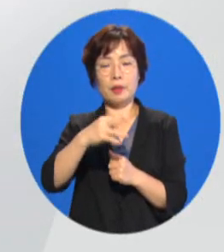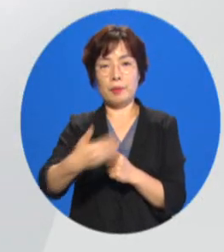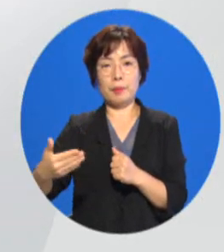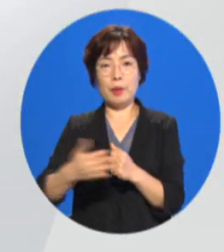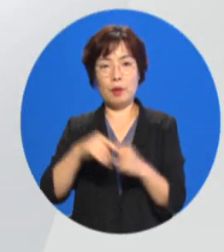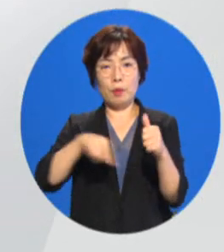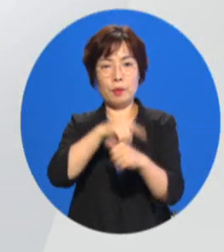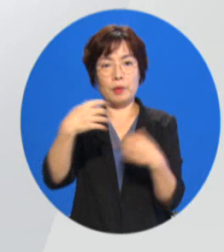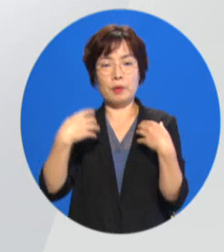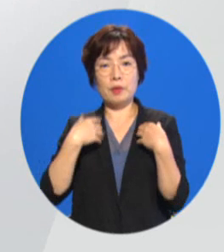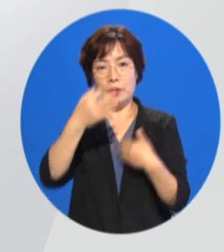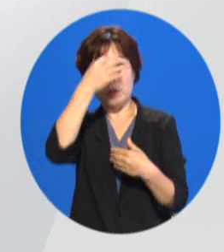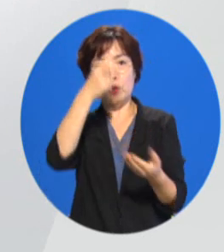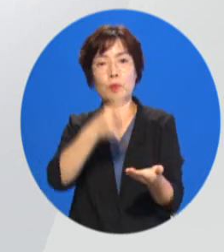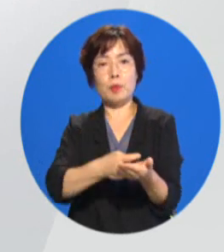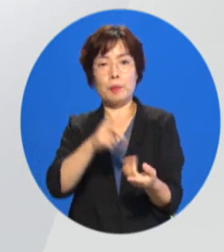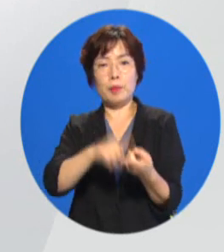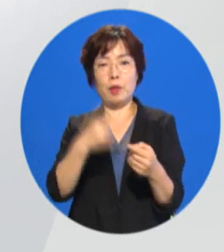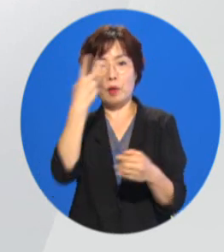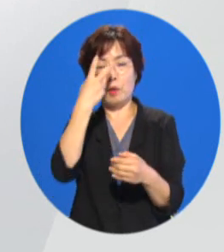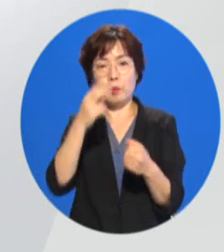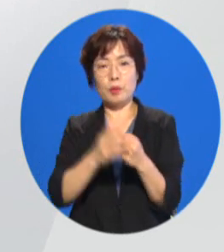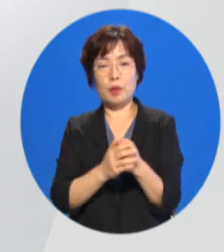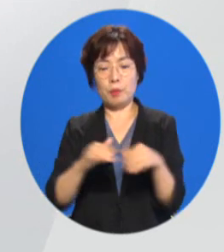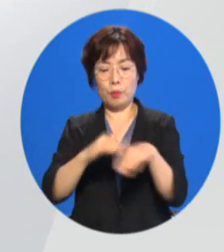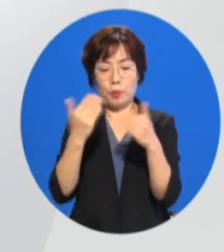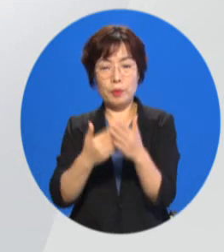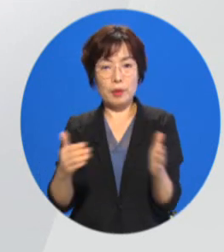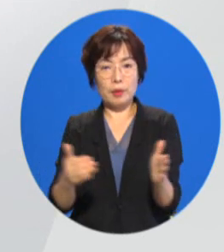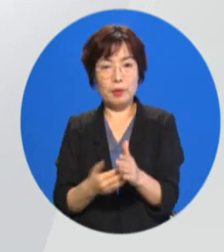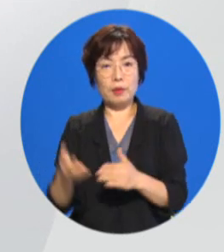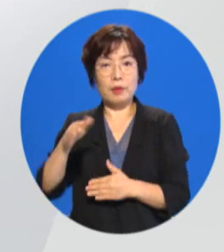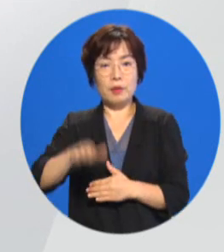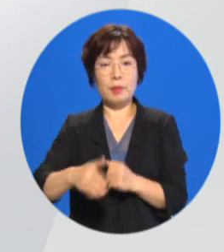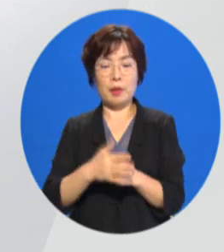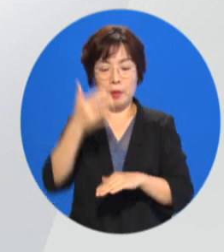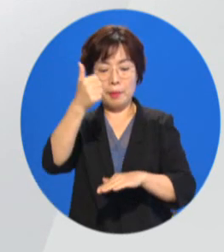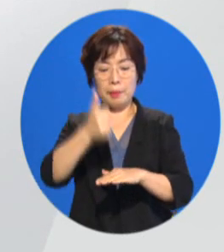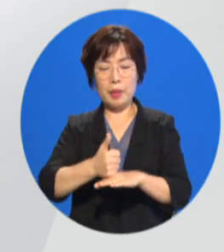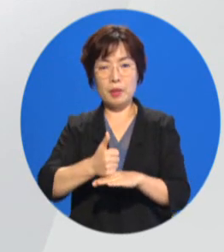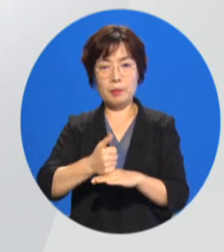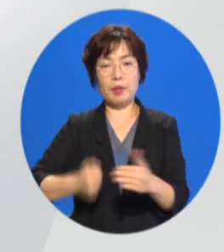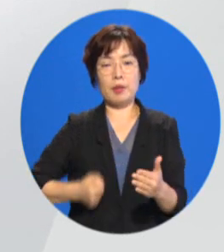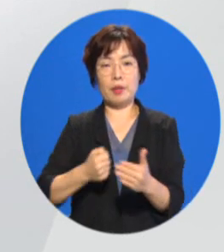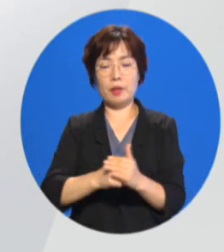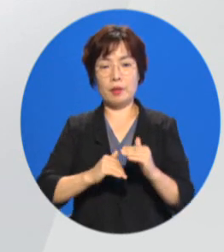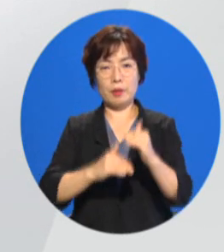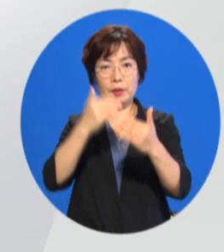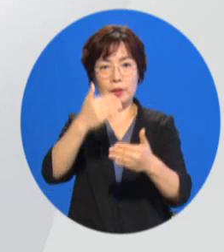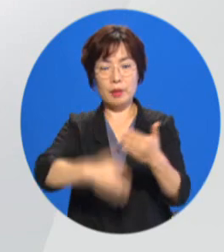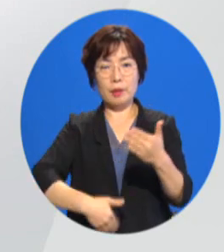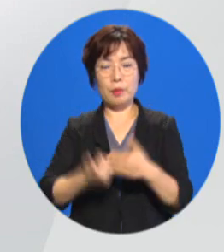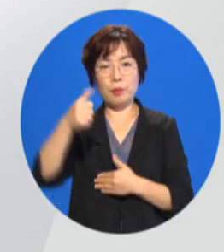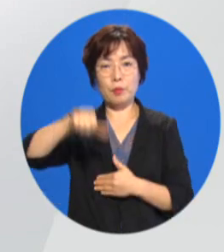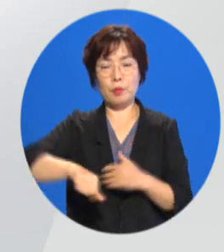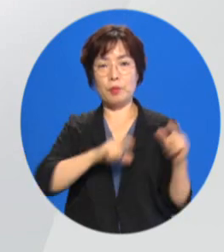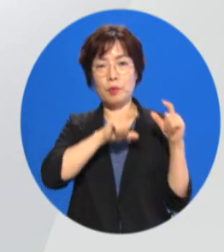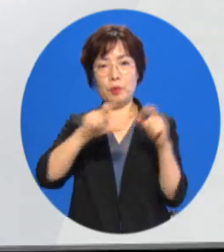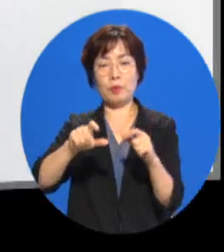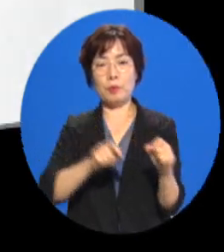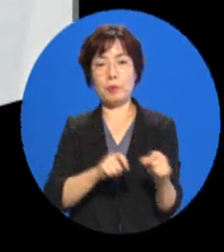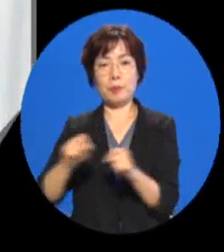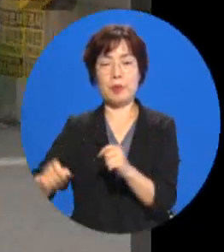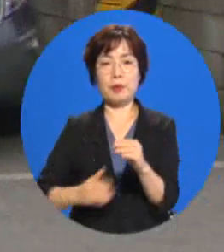환경청은 기술적 법적 검토는 사실상 마무리됐다면서도 마지막 결정 절차가 남았다며 가부 통보를 미루고